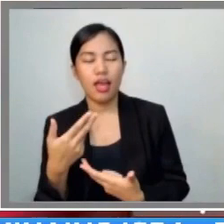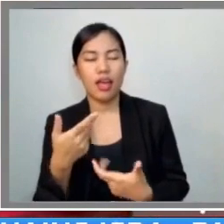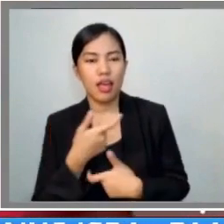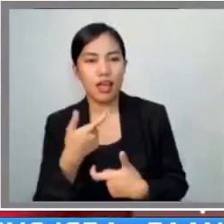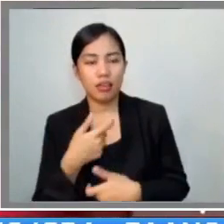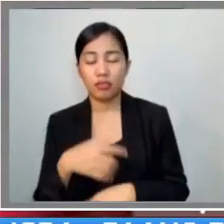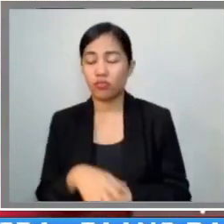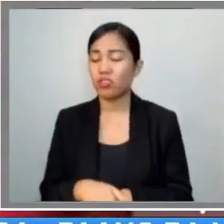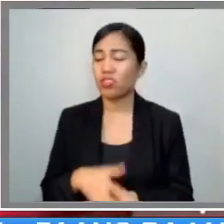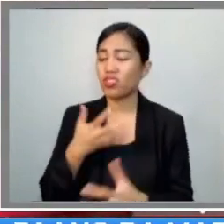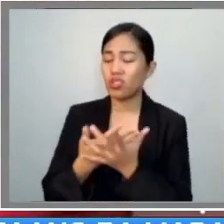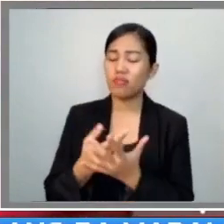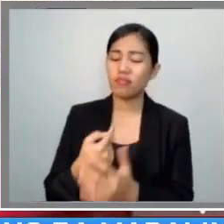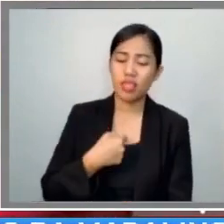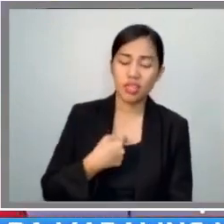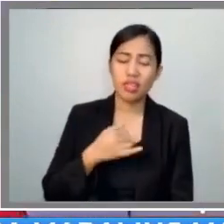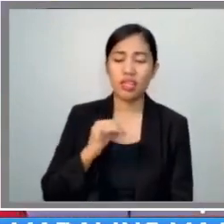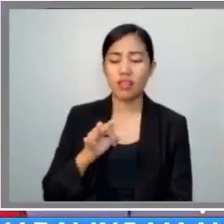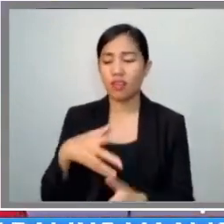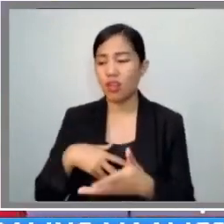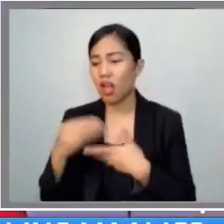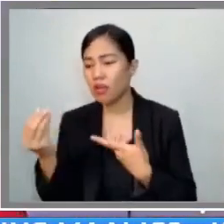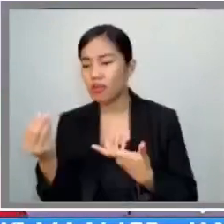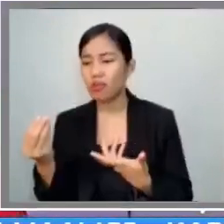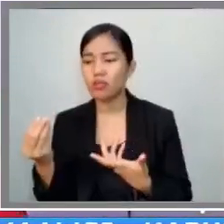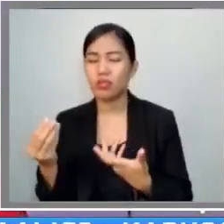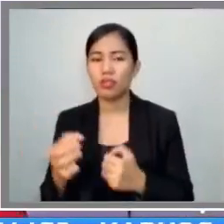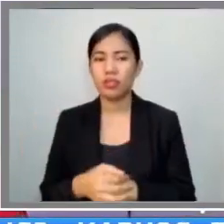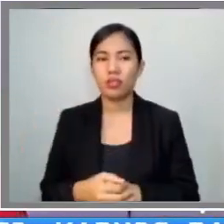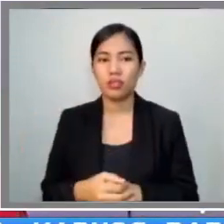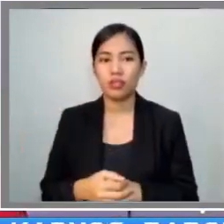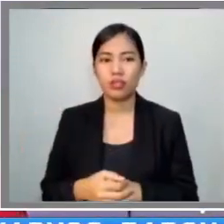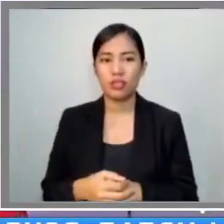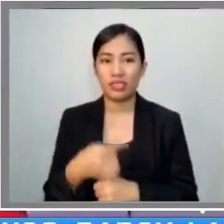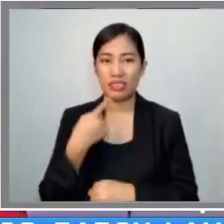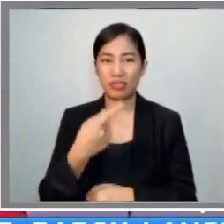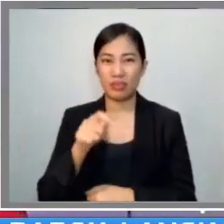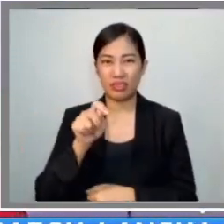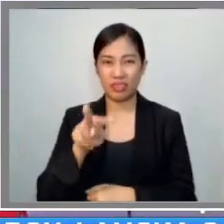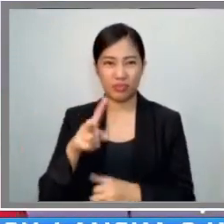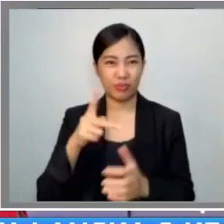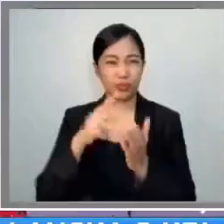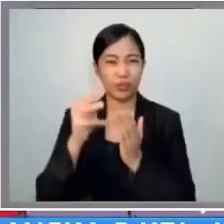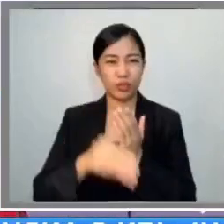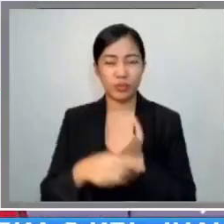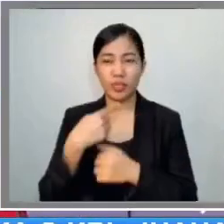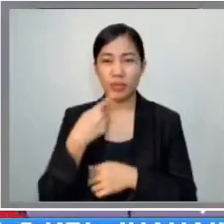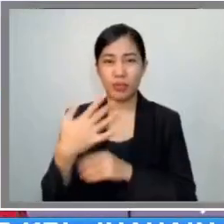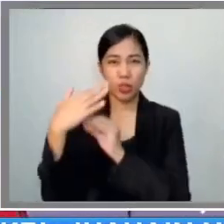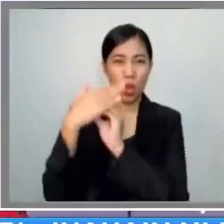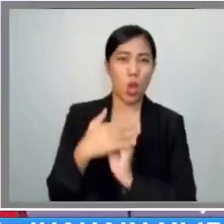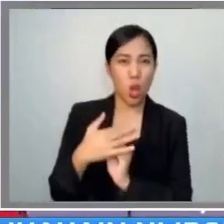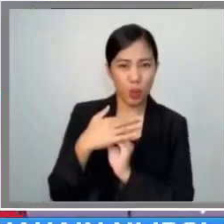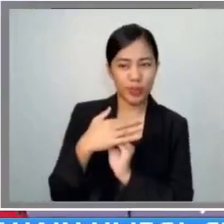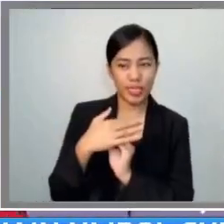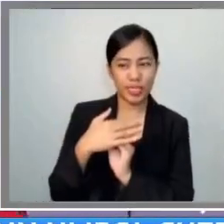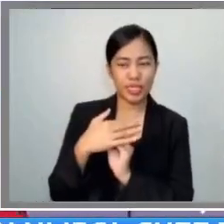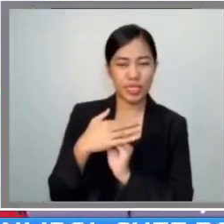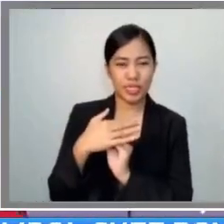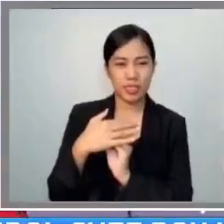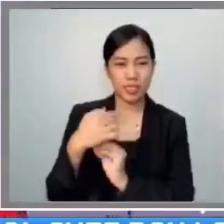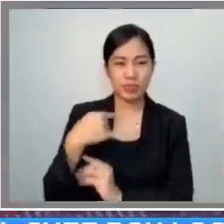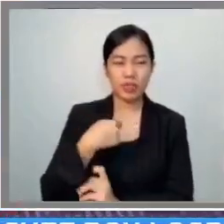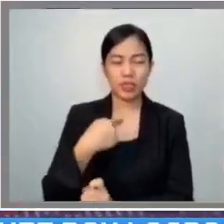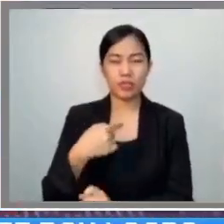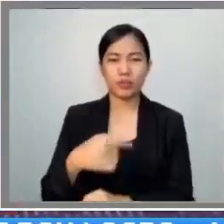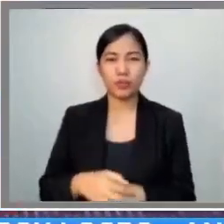paglabas ko, hanap. Sabi ni Duterte sa isang TV program, inaapi umano siya ni ACT Teachers Party List Representative Franz Castro.